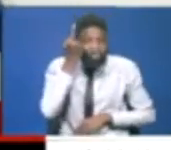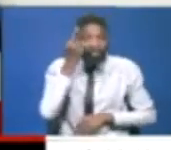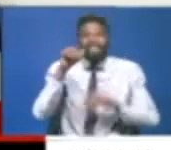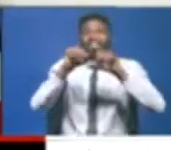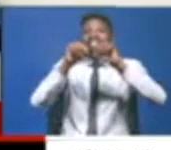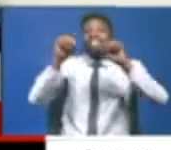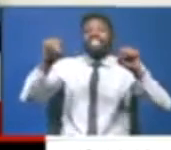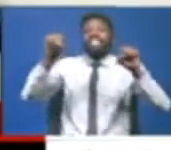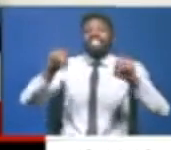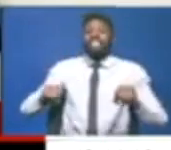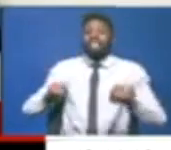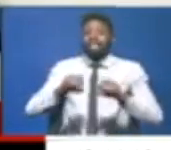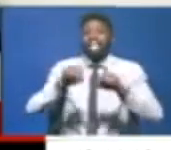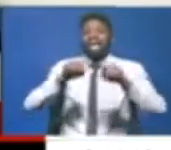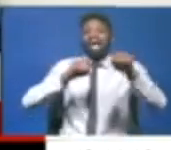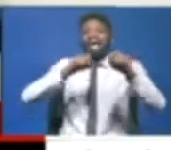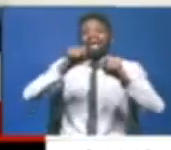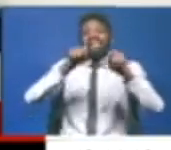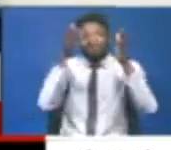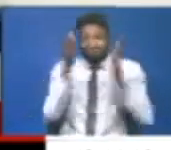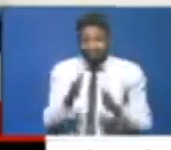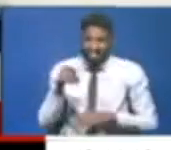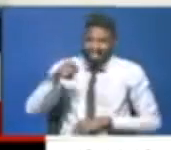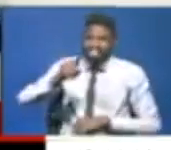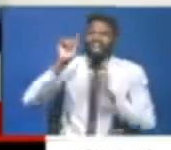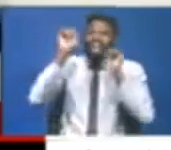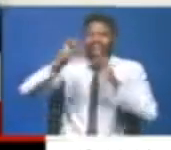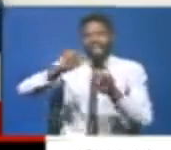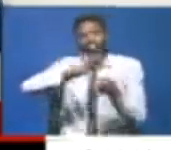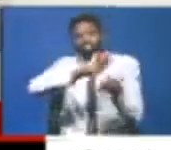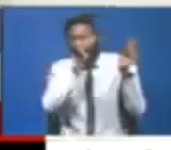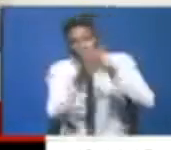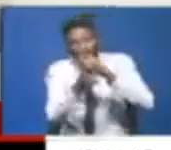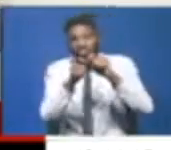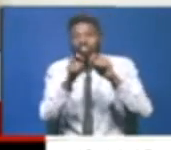uhuru wa kuweza kubadilisha, kuweza kufanya ukarabati ama kuweza